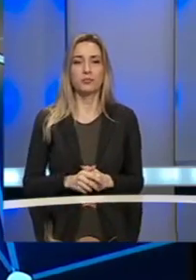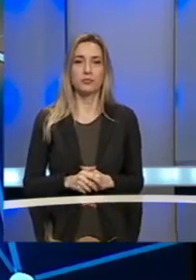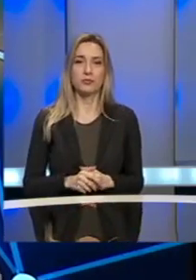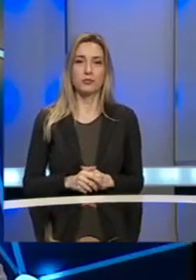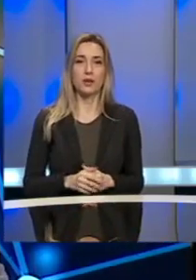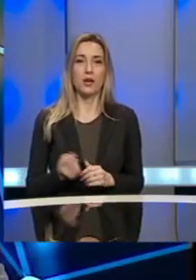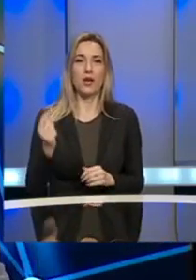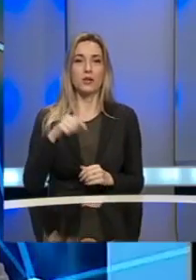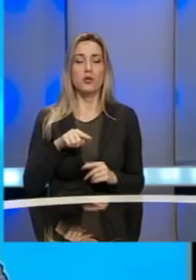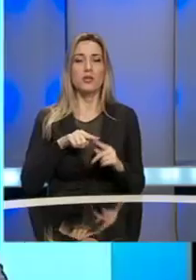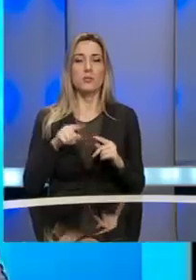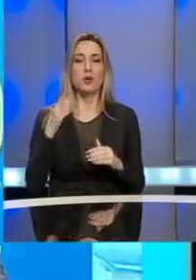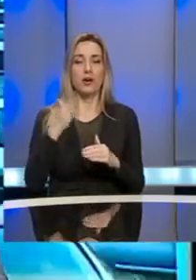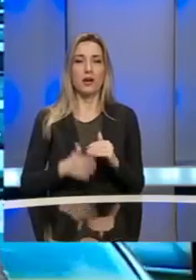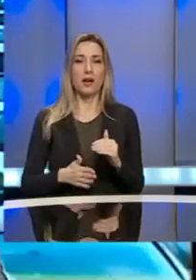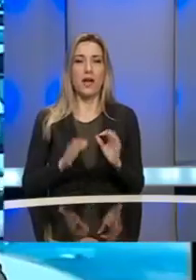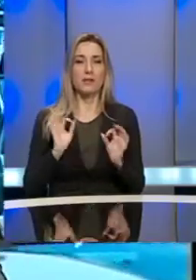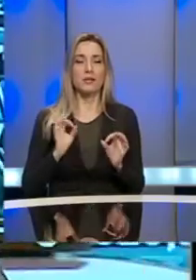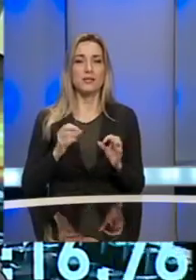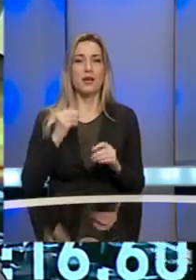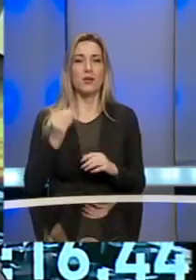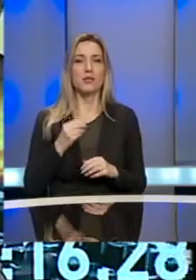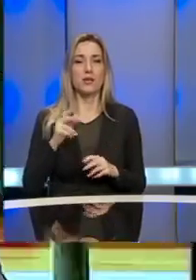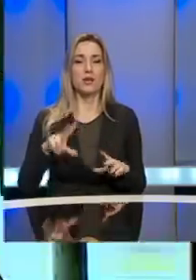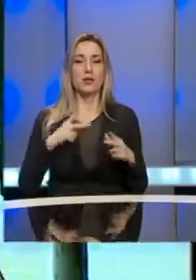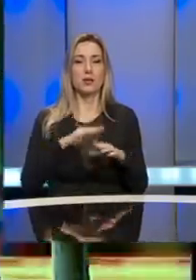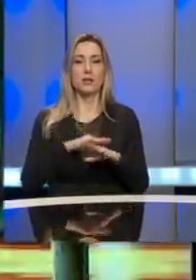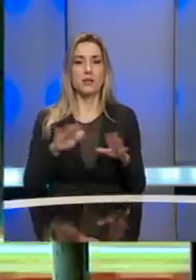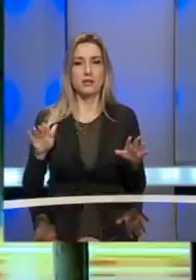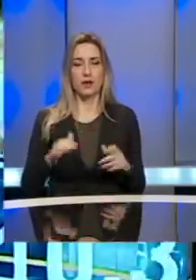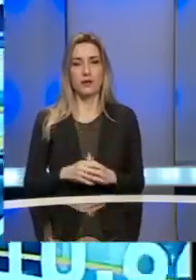Poštovani gledalci, došli smo do kraja specijalnog izdanja Jutro za sve,